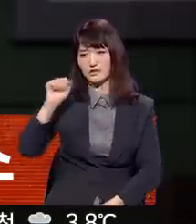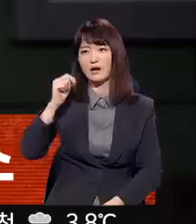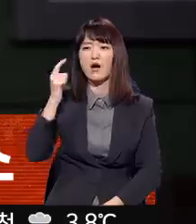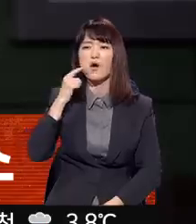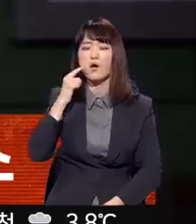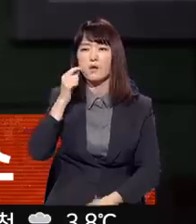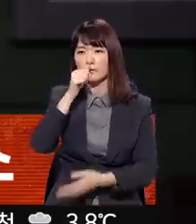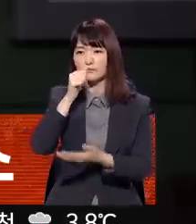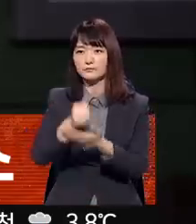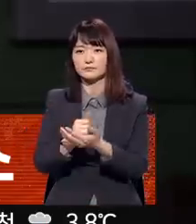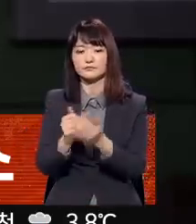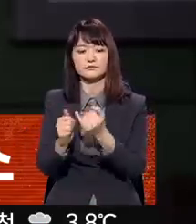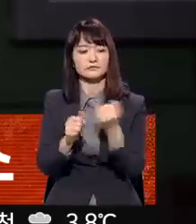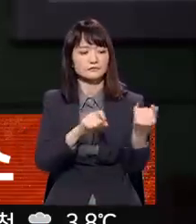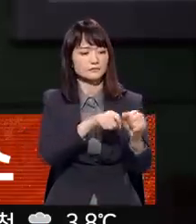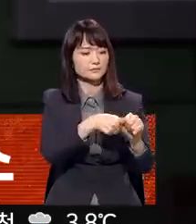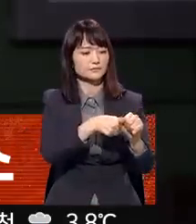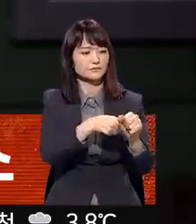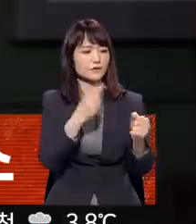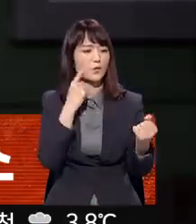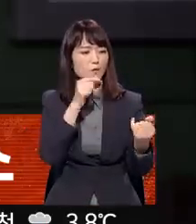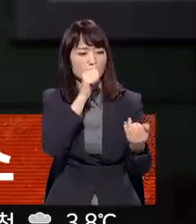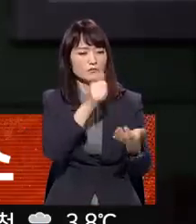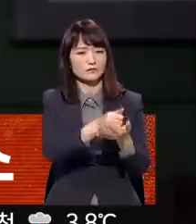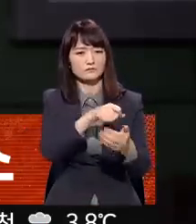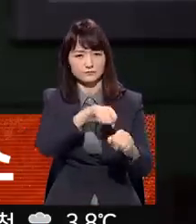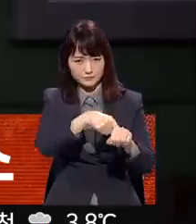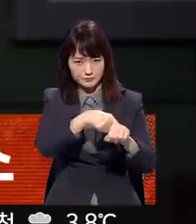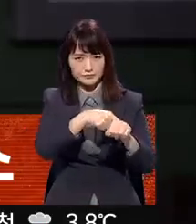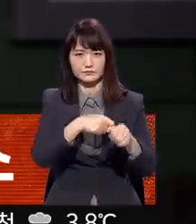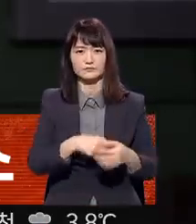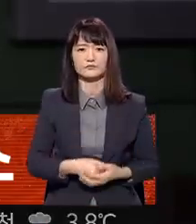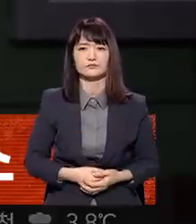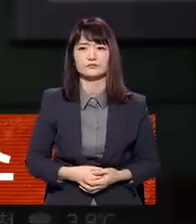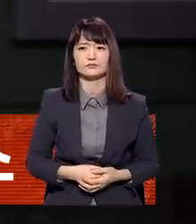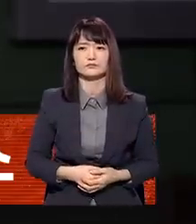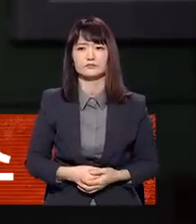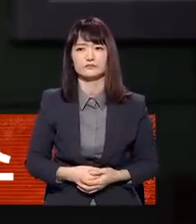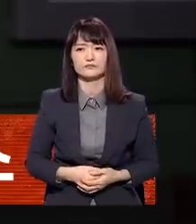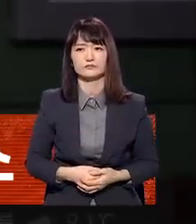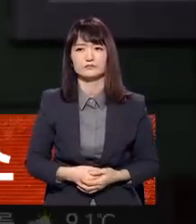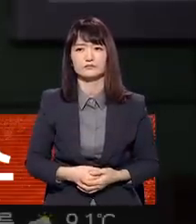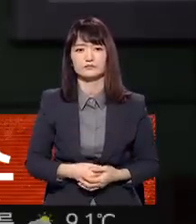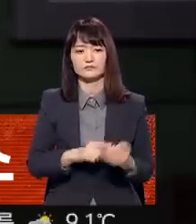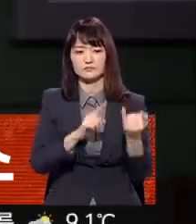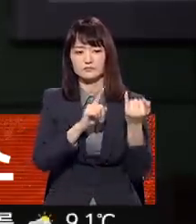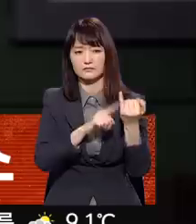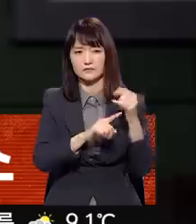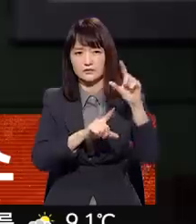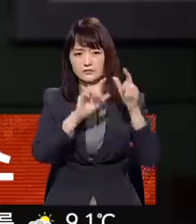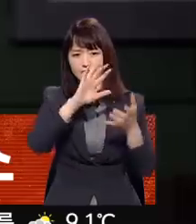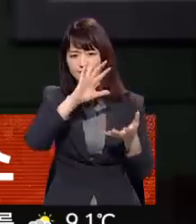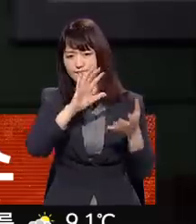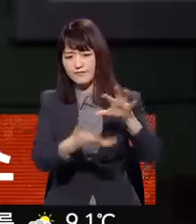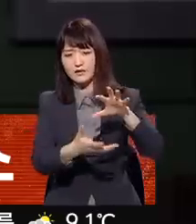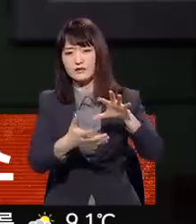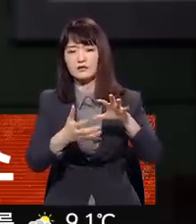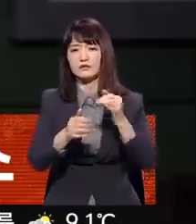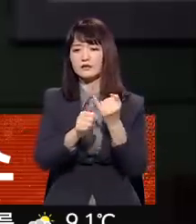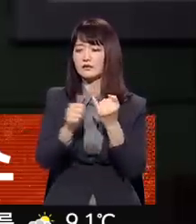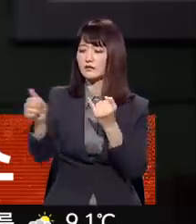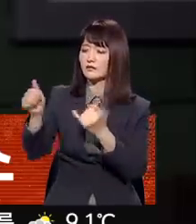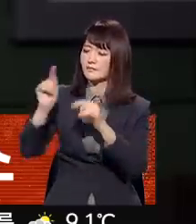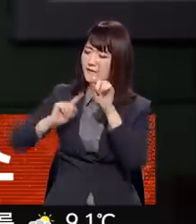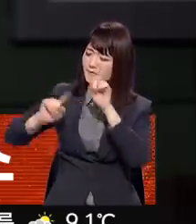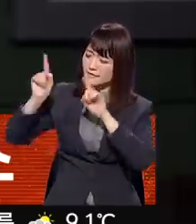이 아내가 벌금형 무고죄 처벌을 받게 됐습니다. 이런 과정 속에서 이렇게 180도 변한 아내의 모습 때문에 매일 상처를 받는다고